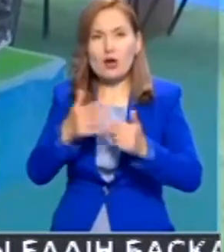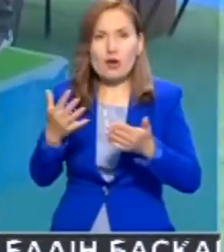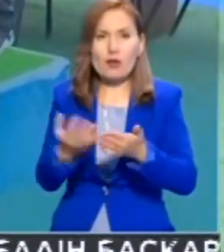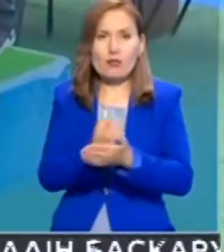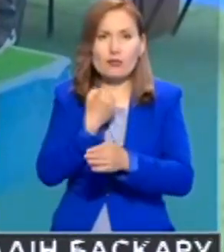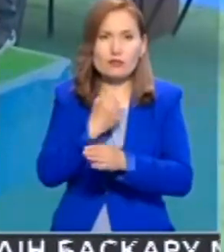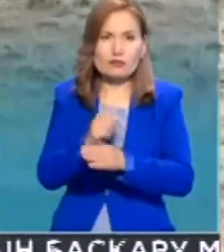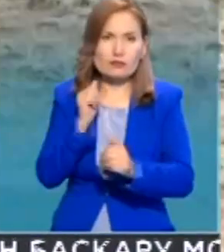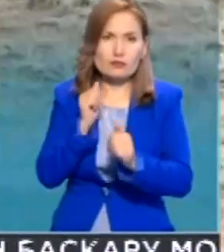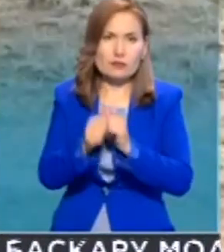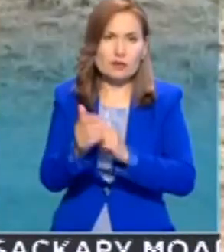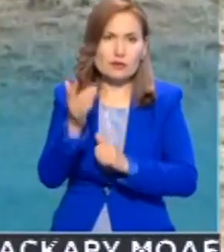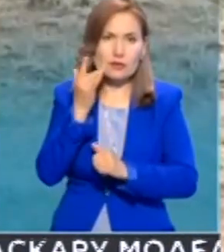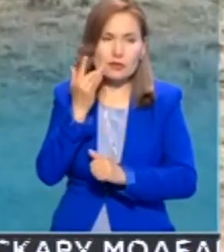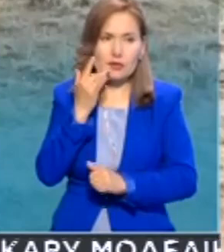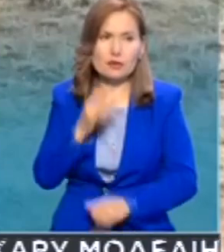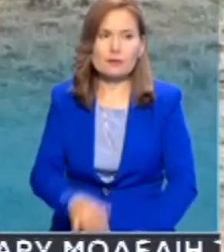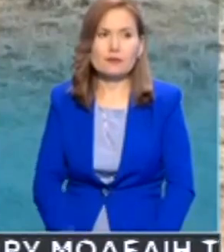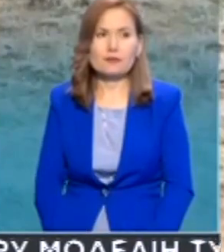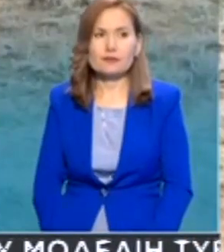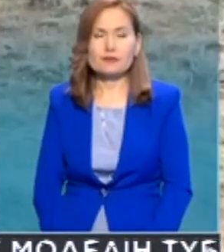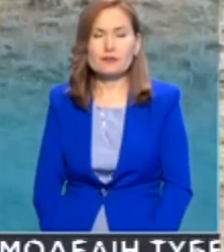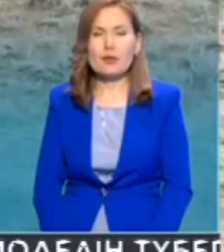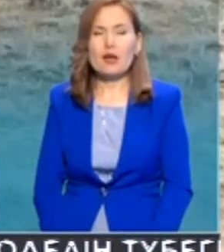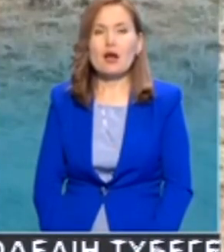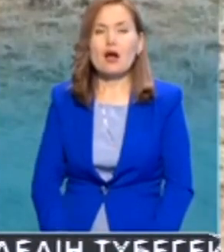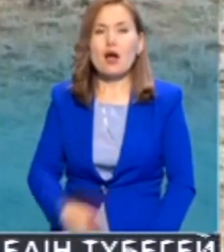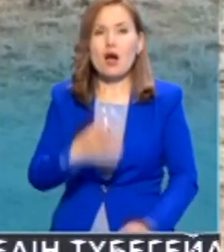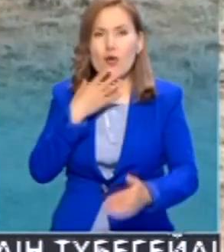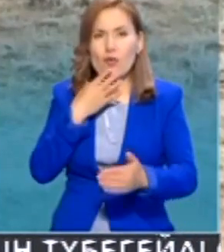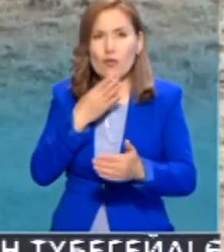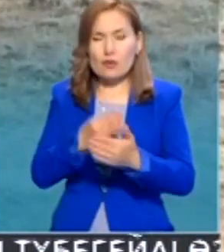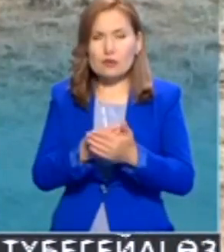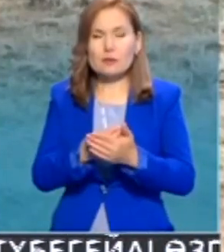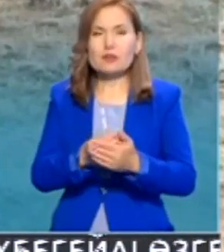де алды. Аудан спорт бөлімімен өзіміздің жеке